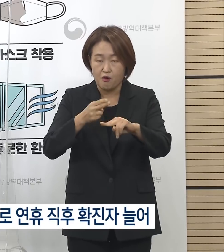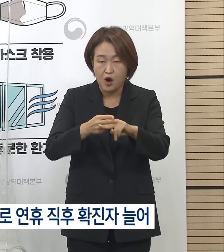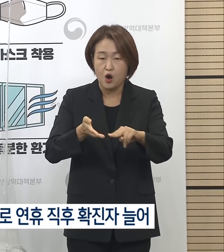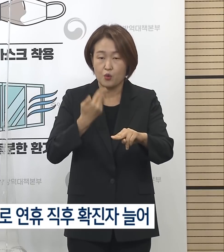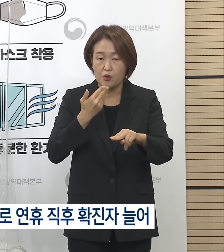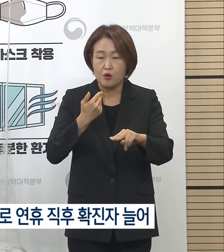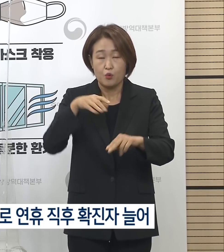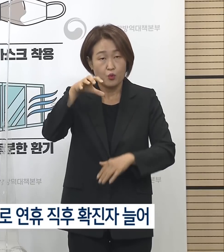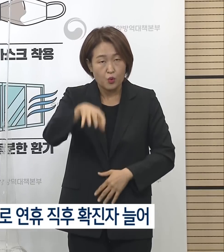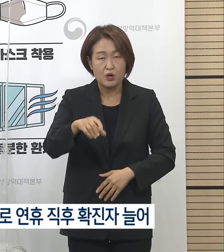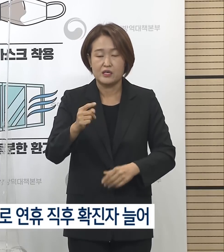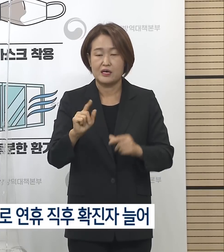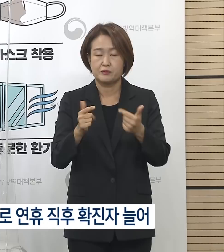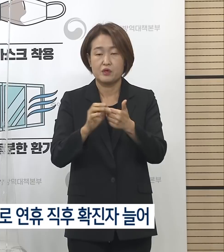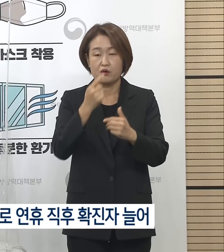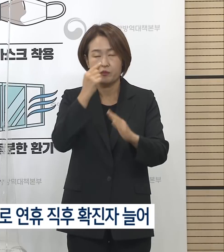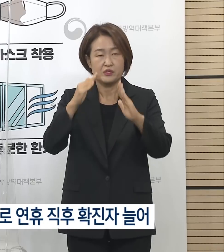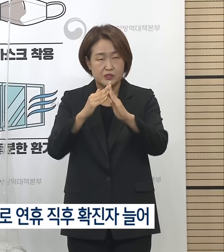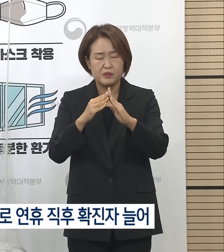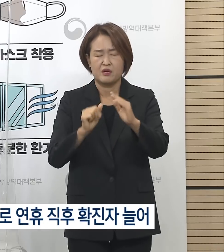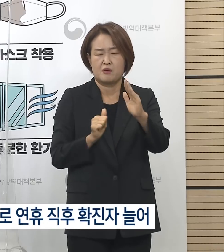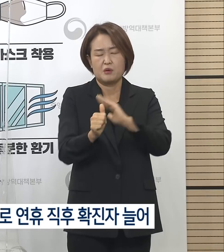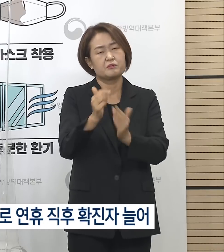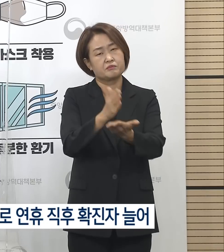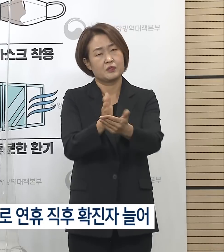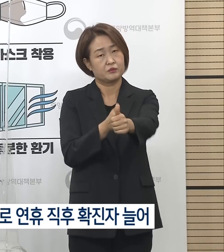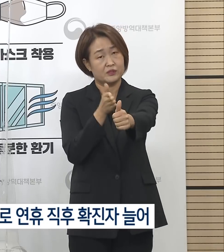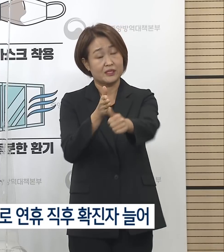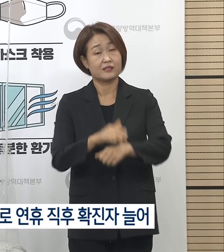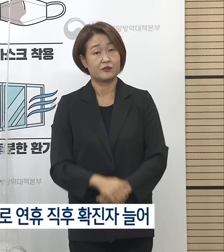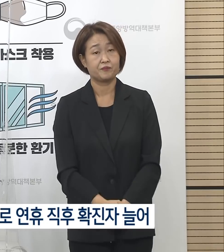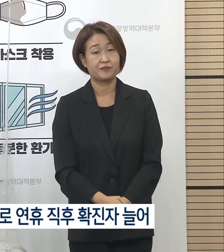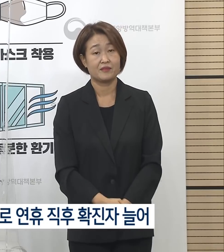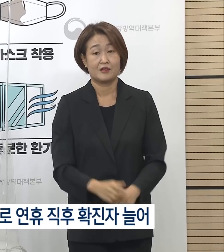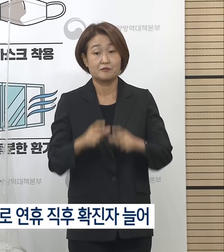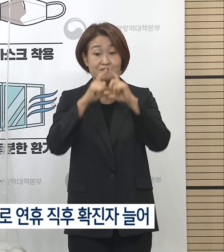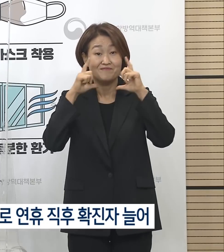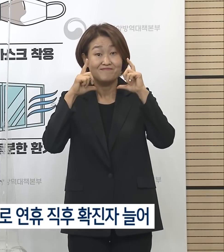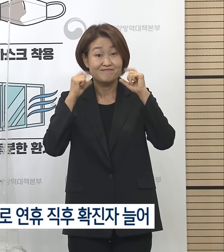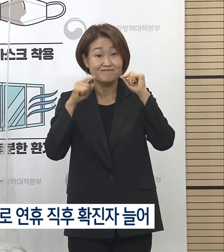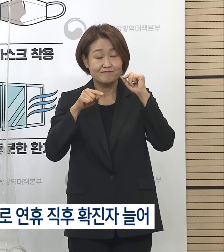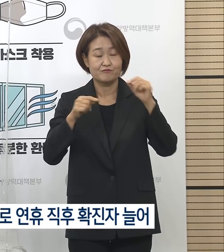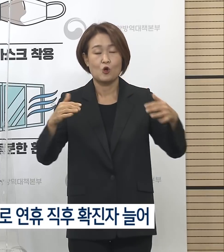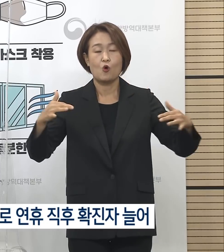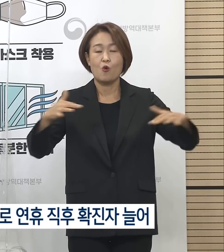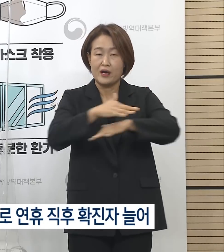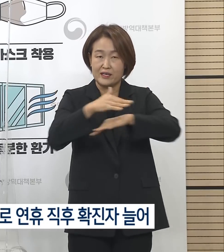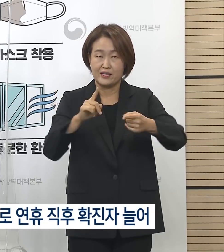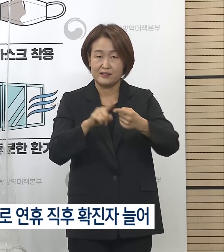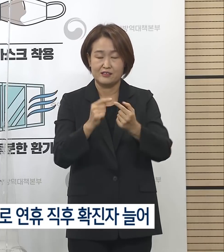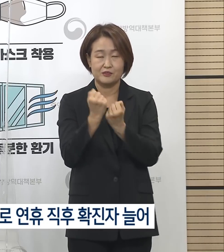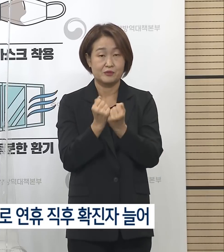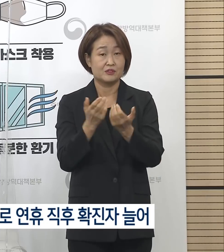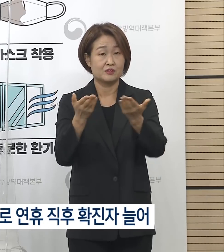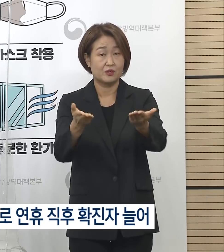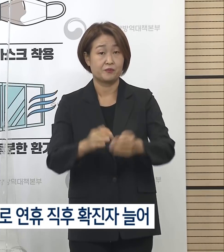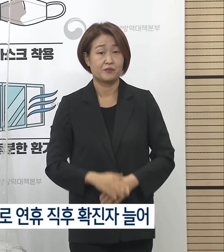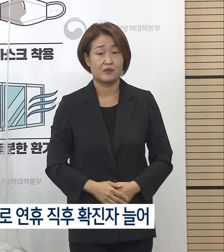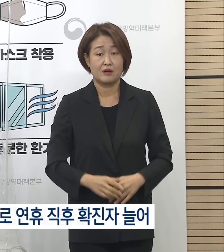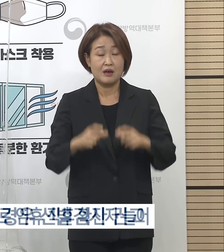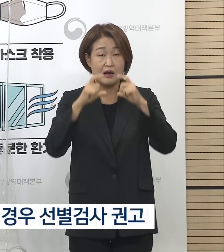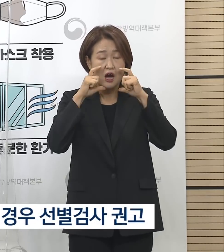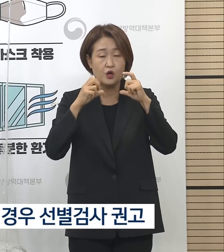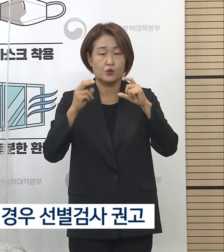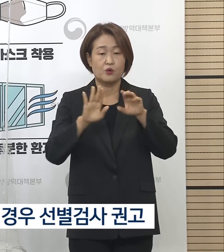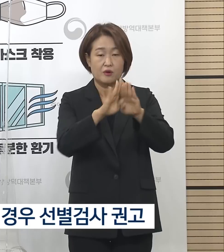자제해 주실 것을 요청을 드립니다. 다음은 마스크 착용 및 환기입니다. 감염 예방을 위해서는 마스크 착용,